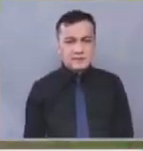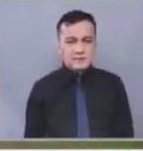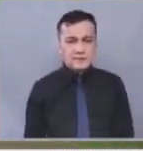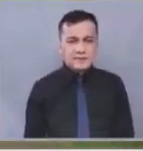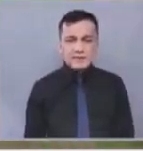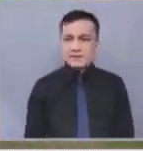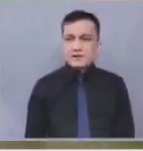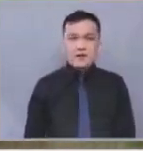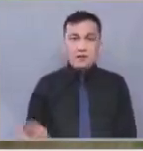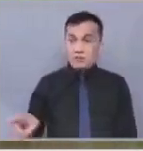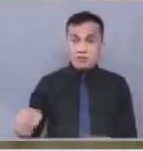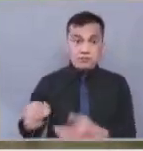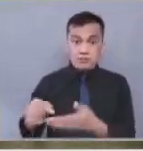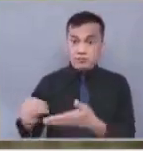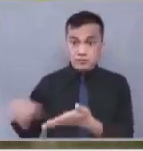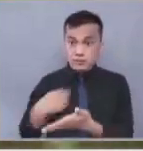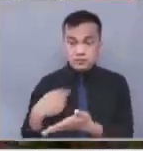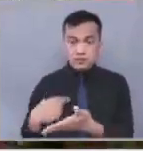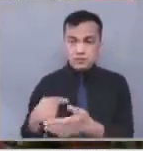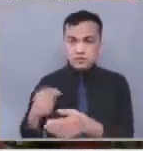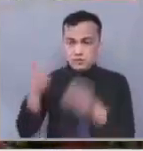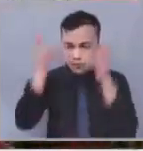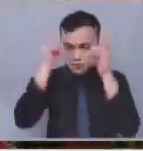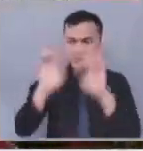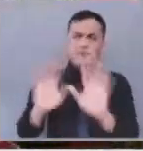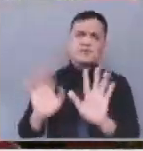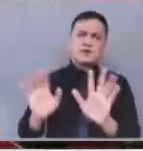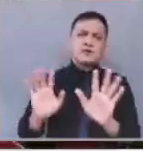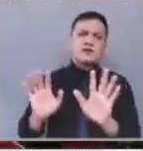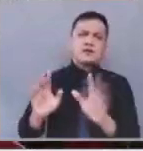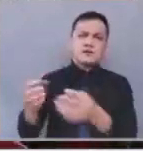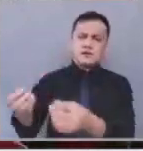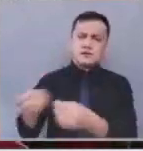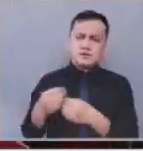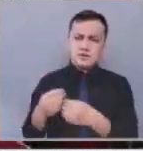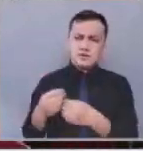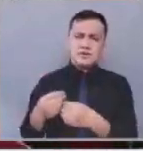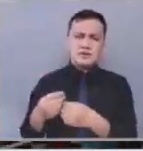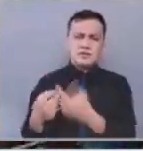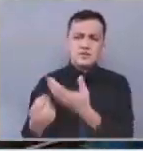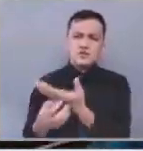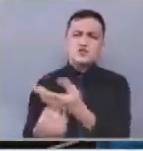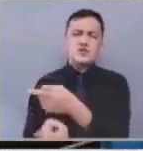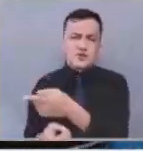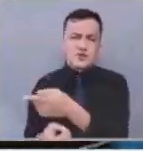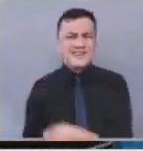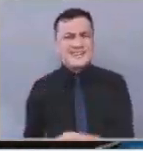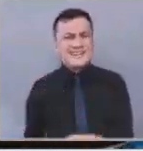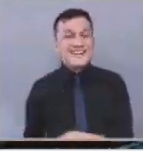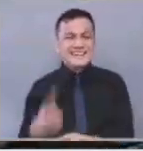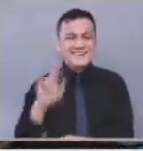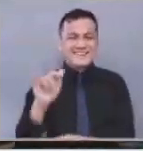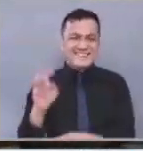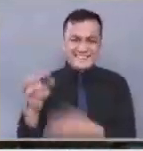binabayaran nila yung mga gulay. Sabi ko, wag na, bigyan mo na ako, katikim mo na ako ng luto mong ulam. Yun na lang po ang ano ko.